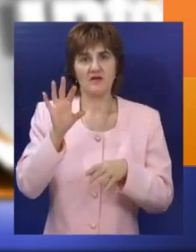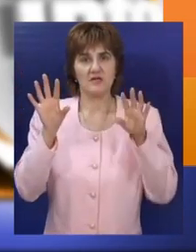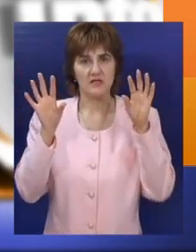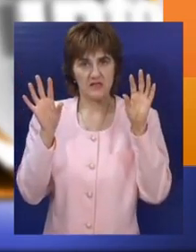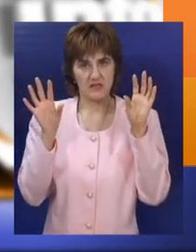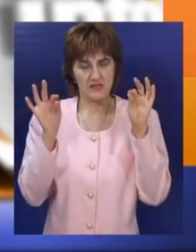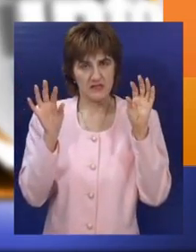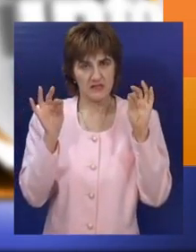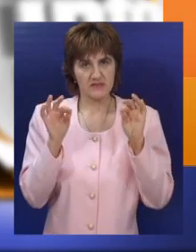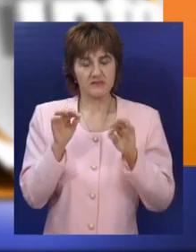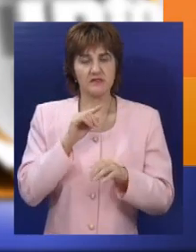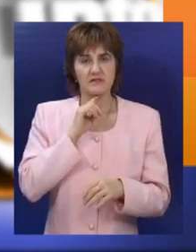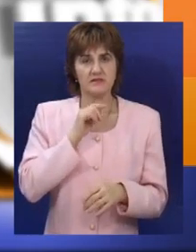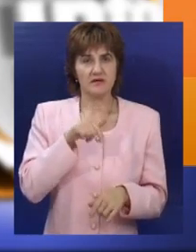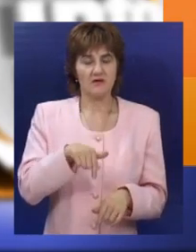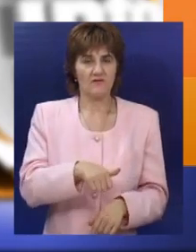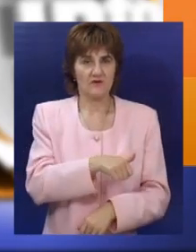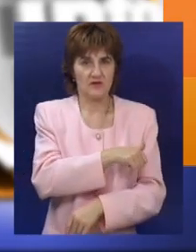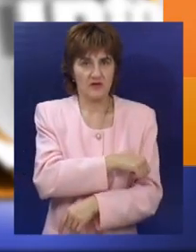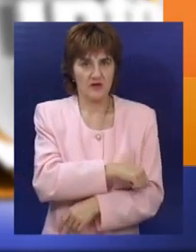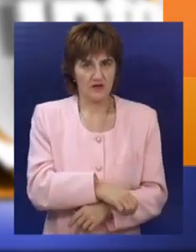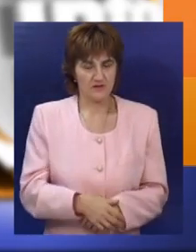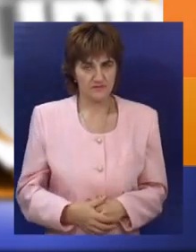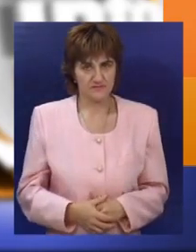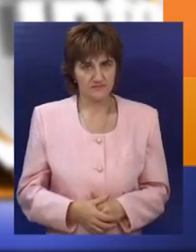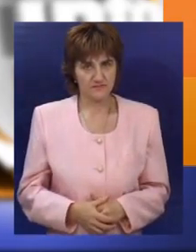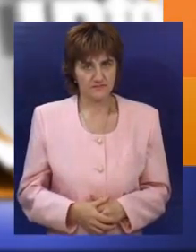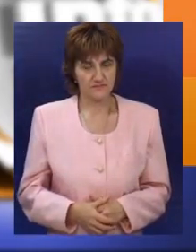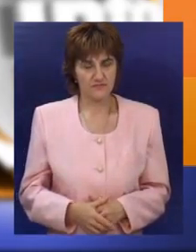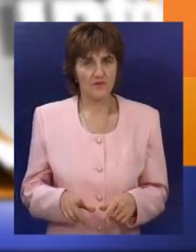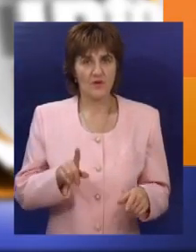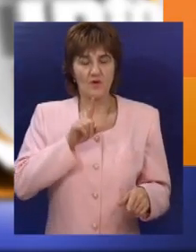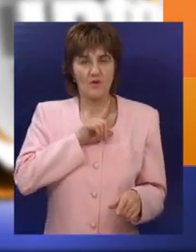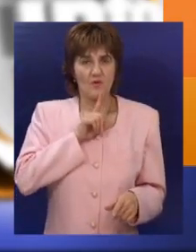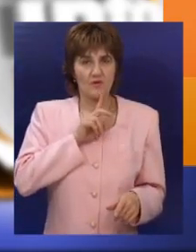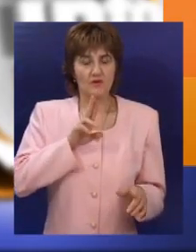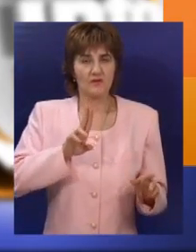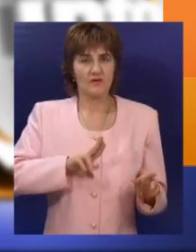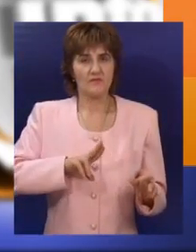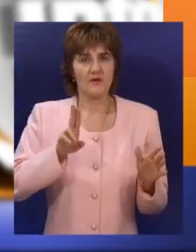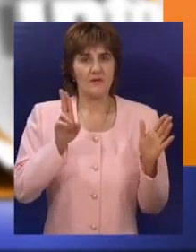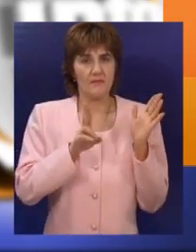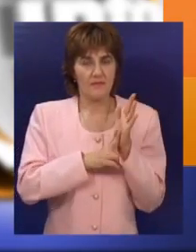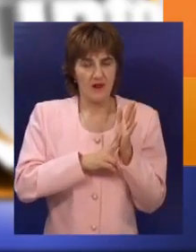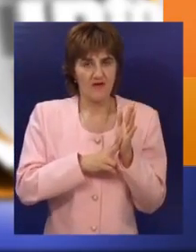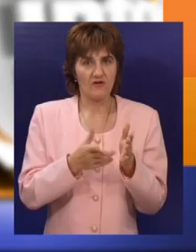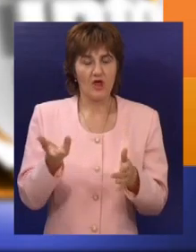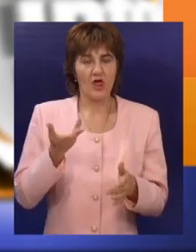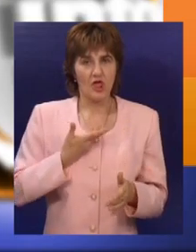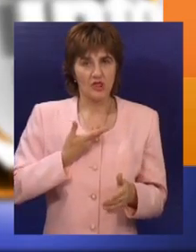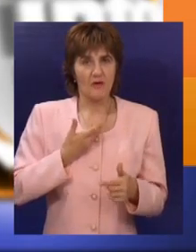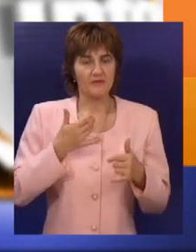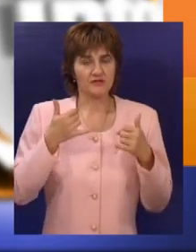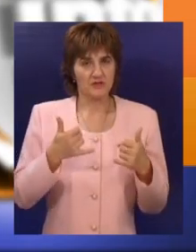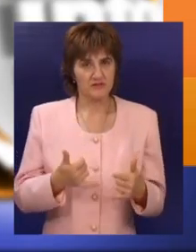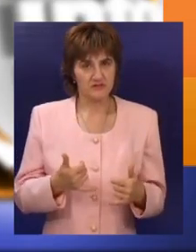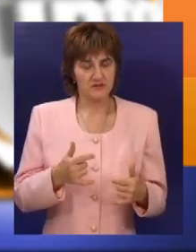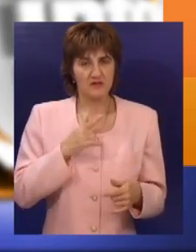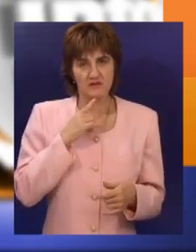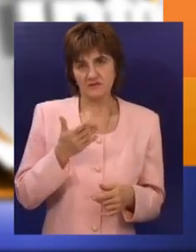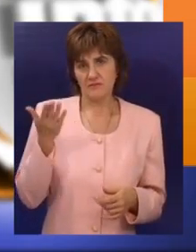Znači, ljudi koji su u 2011. stekli pravo za jubilarnu nagradu dobit će je sada,